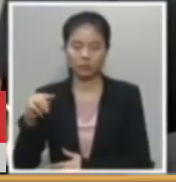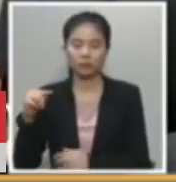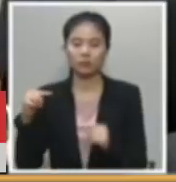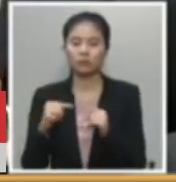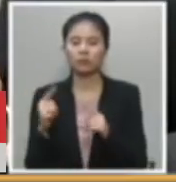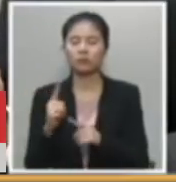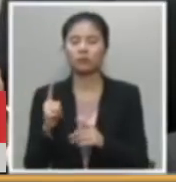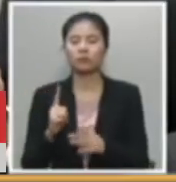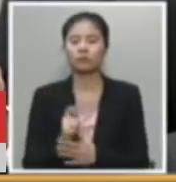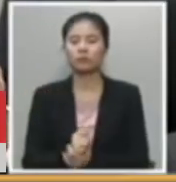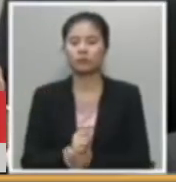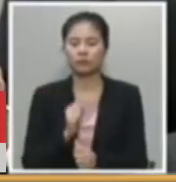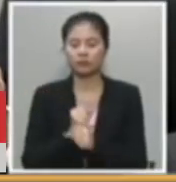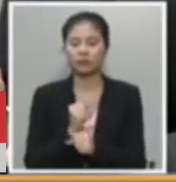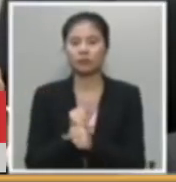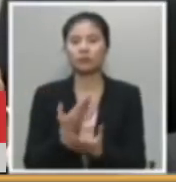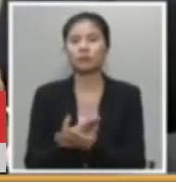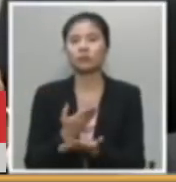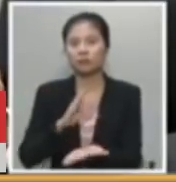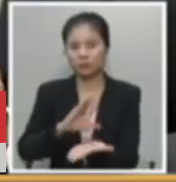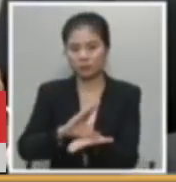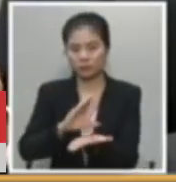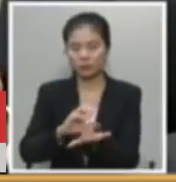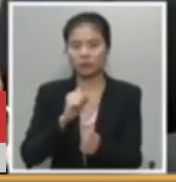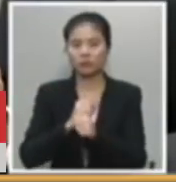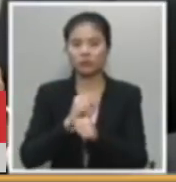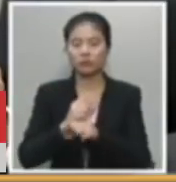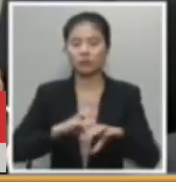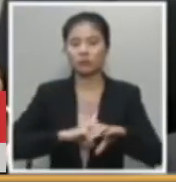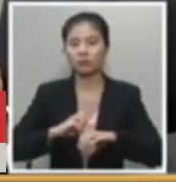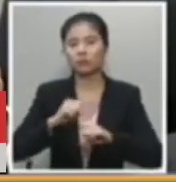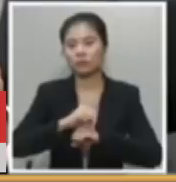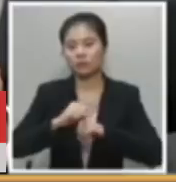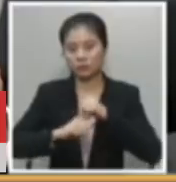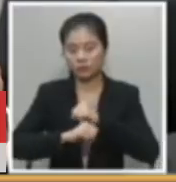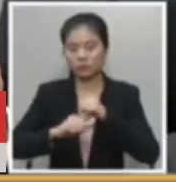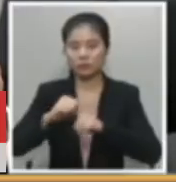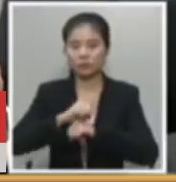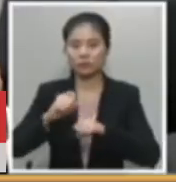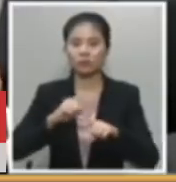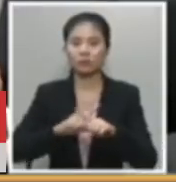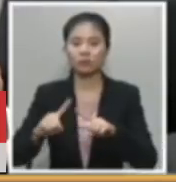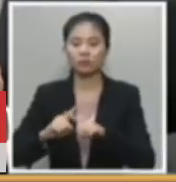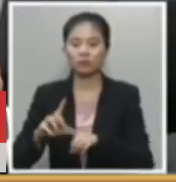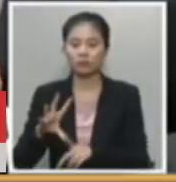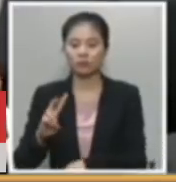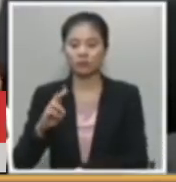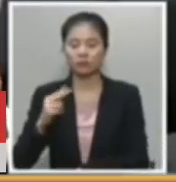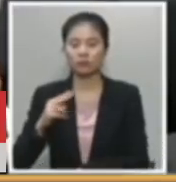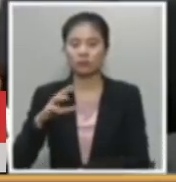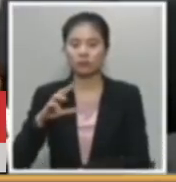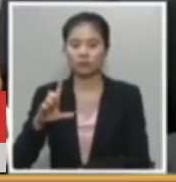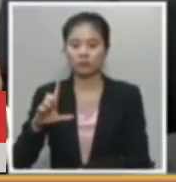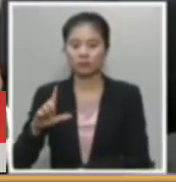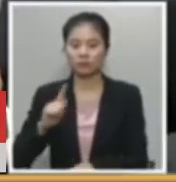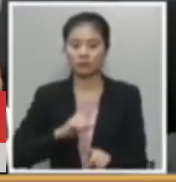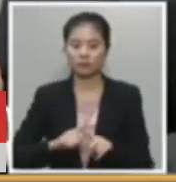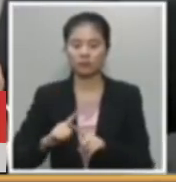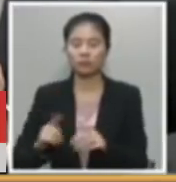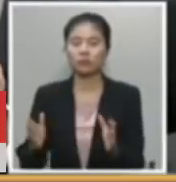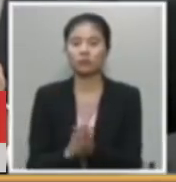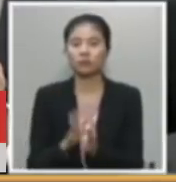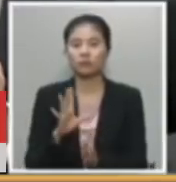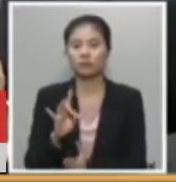ามหานครเนี่ยเป็นคนลงเงินนะครับลงทุนงานโยธาไป 60,000 ล้านแล้วก็ระบบเดินรถอีก 20,000 ล้านเป็น 80,000 ล้